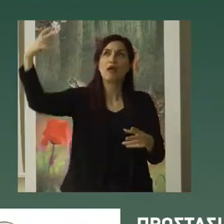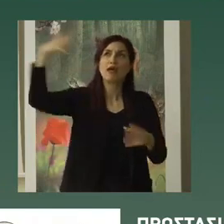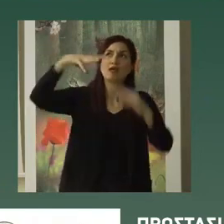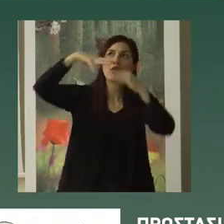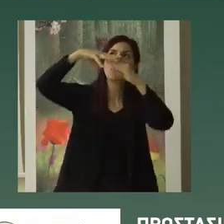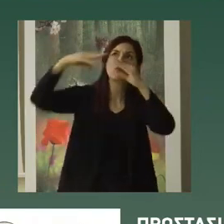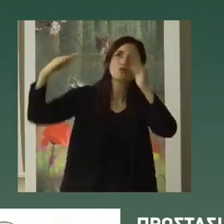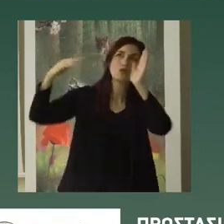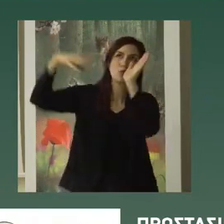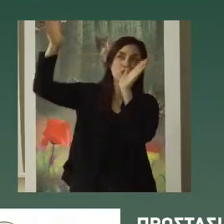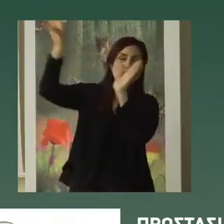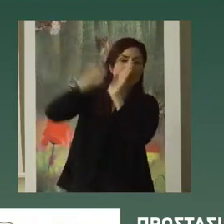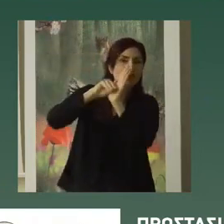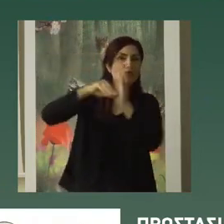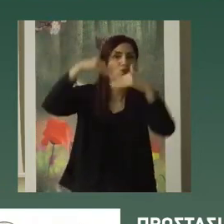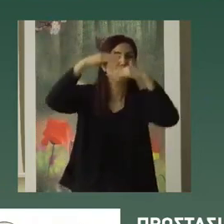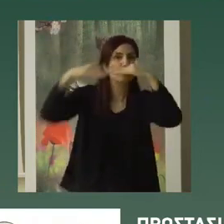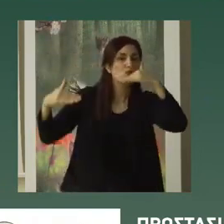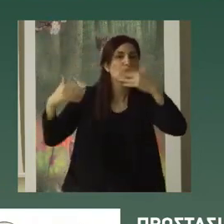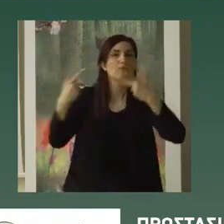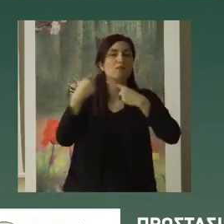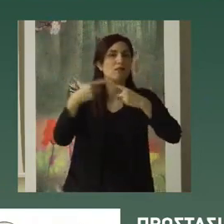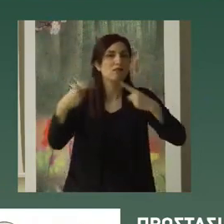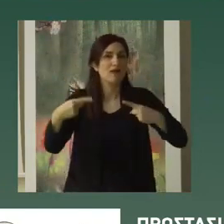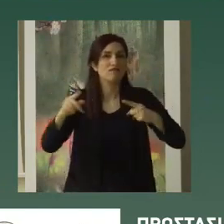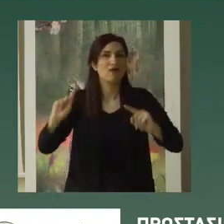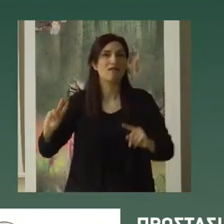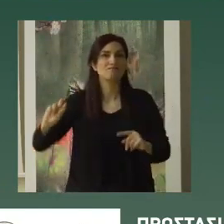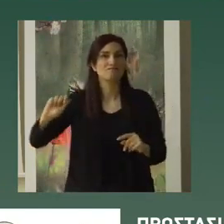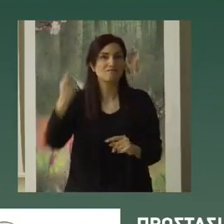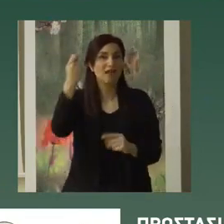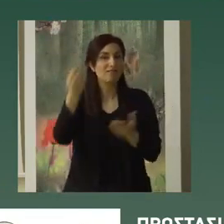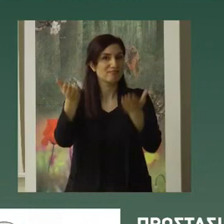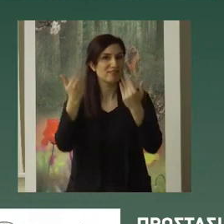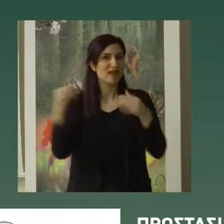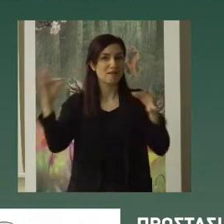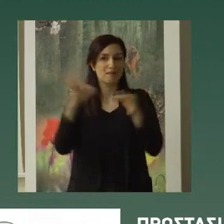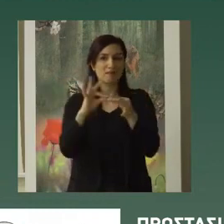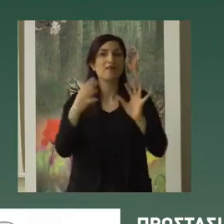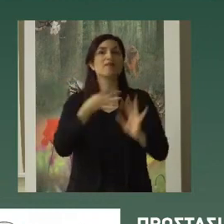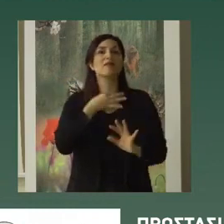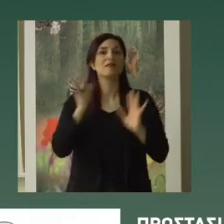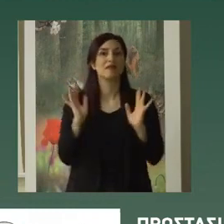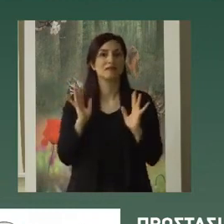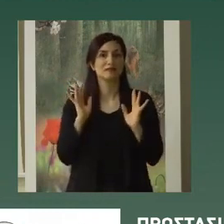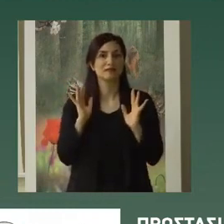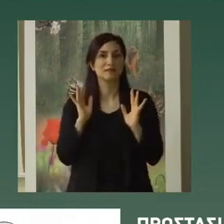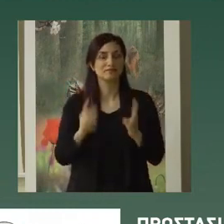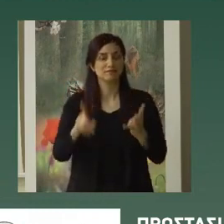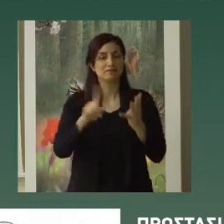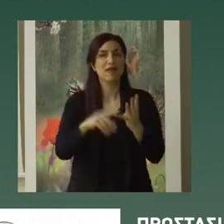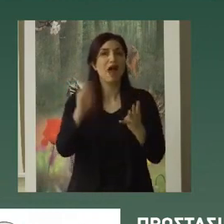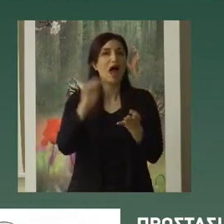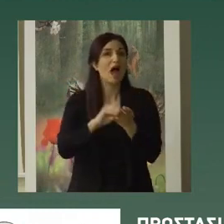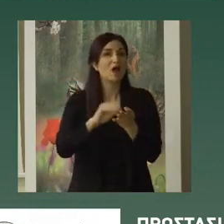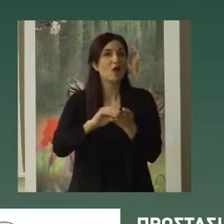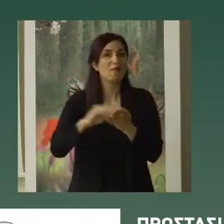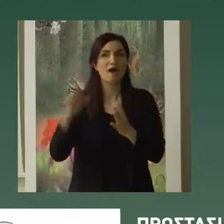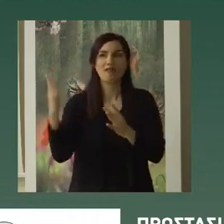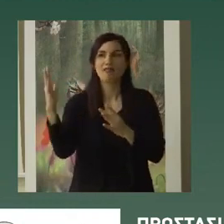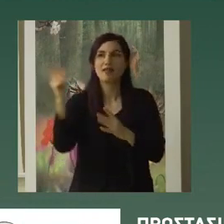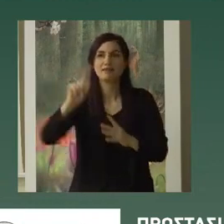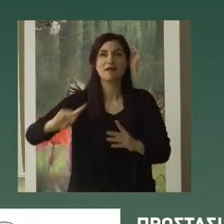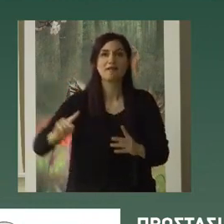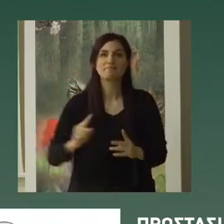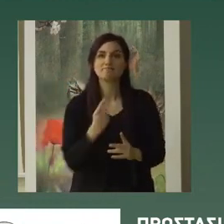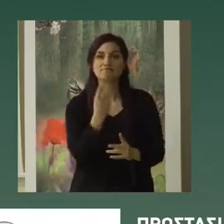είναι οι λύσεις για τη φύση, να φέρεις τη φύση μες στην πόλη, πώς δηλαδή ενσωματώνεις περισσότερο πράσινο, αλλά όχι